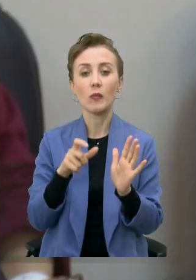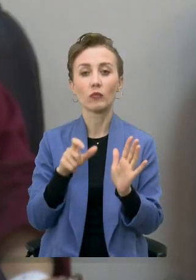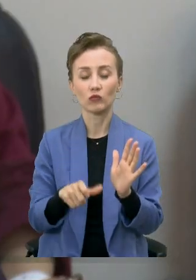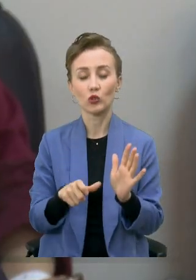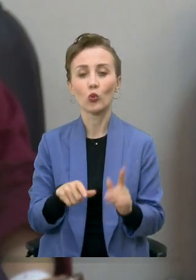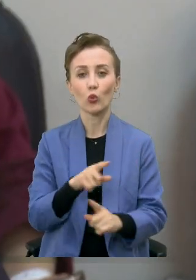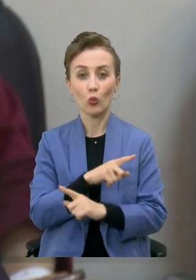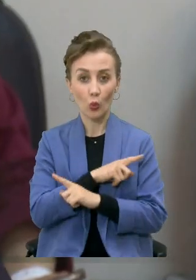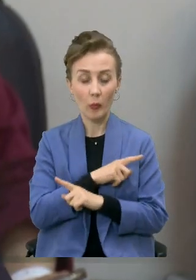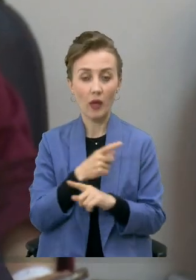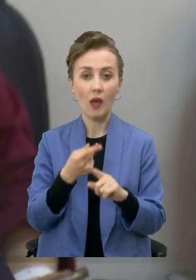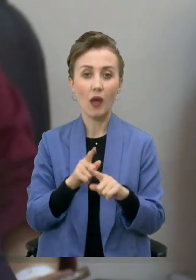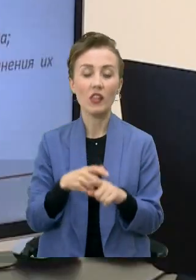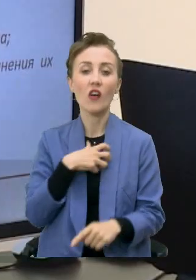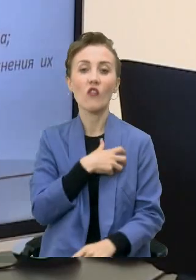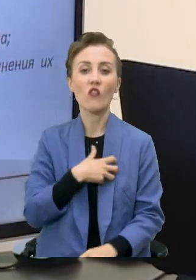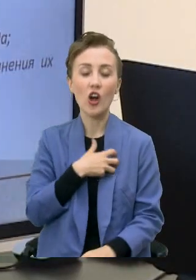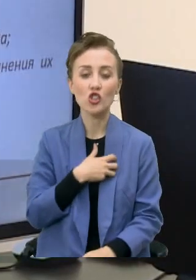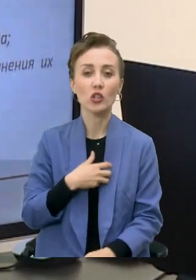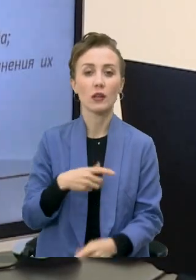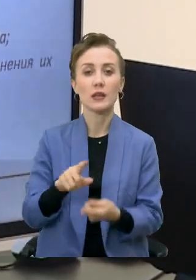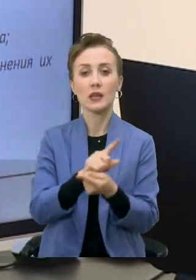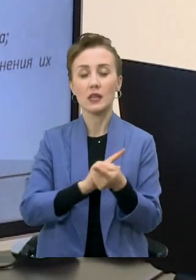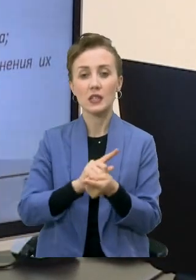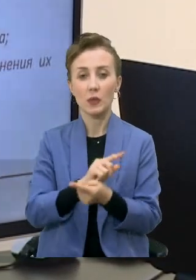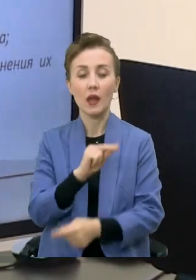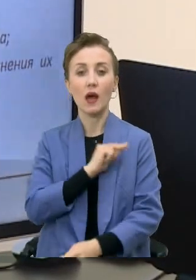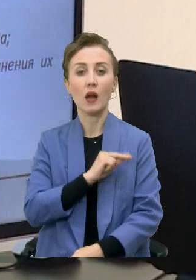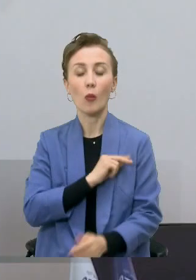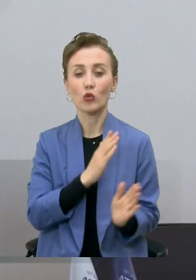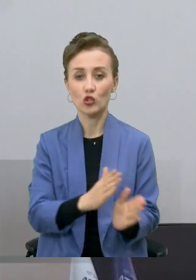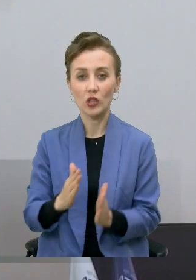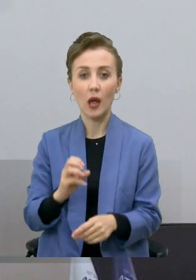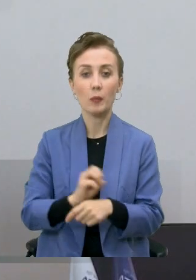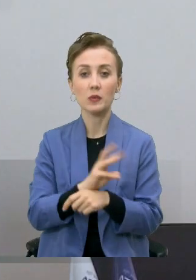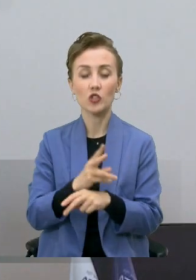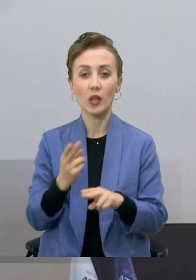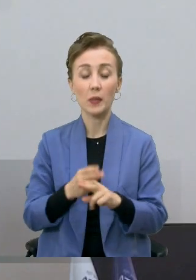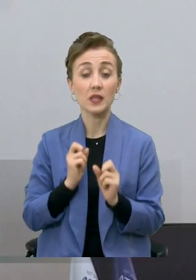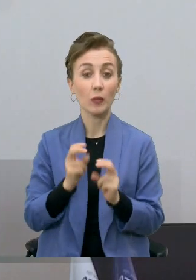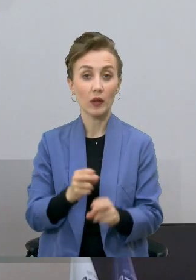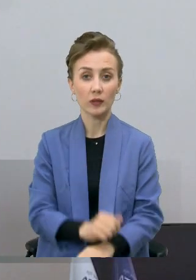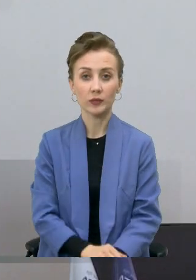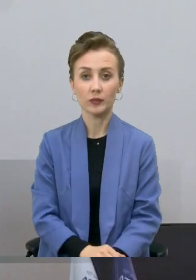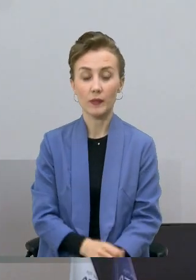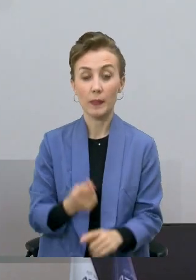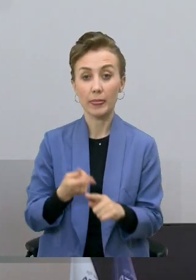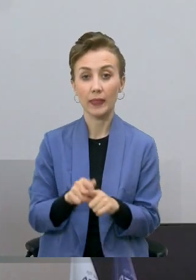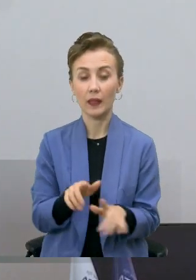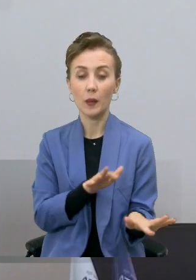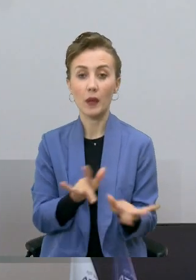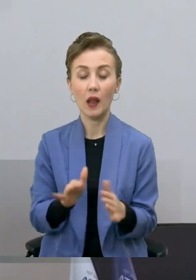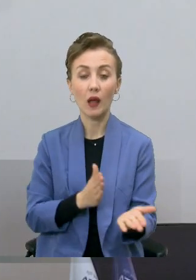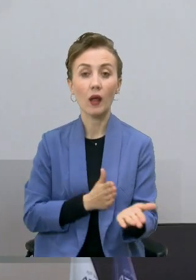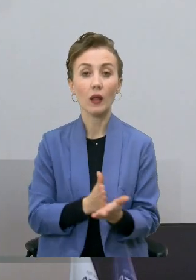подчеркивает важность модернизации рабочих процессов и обеспечения безопасности. Данное мероприятие направлено на снижение уровней